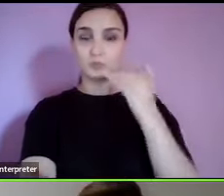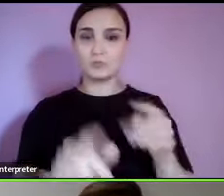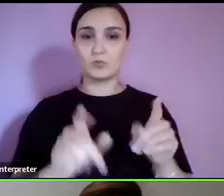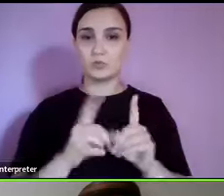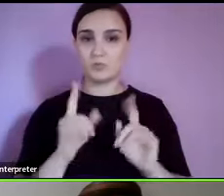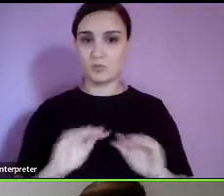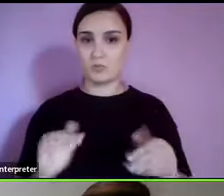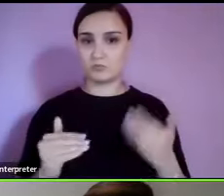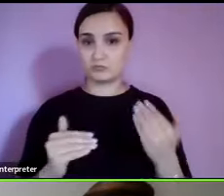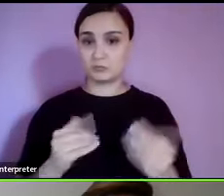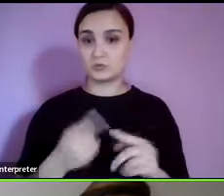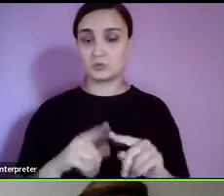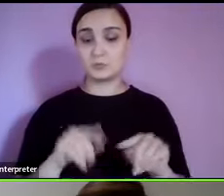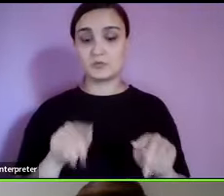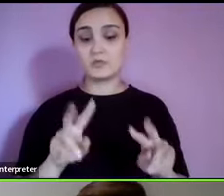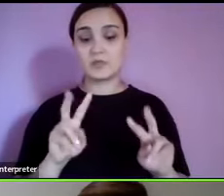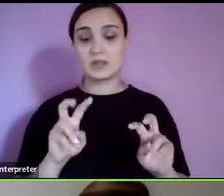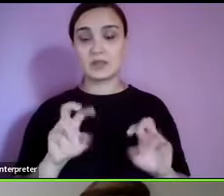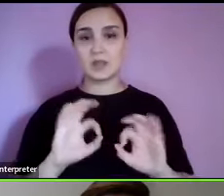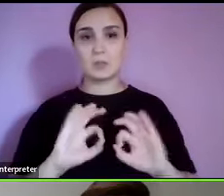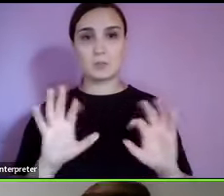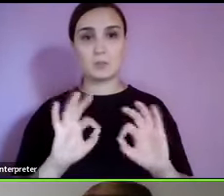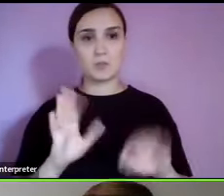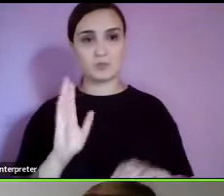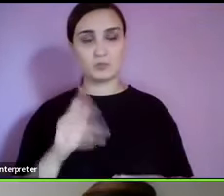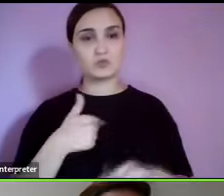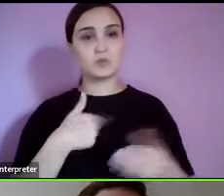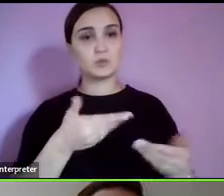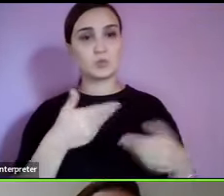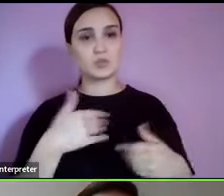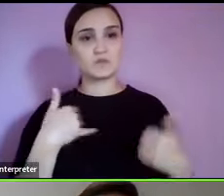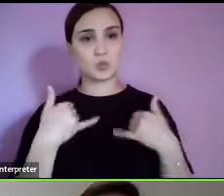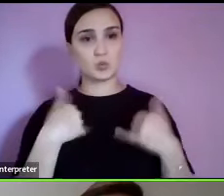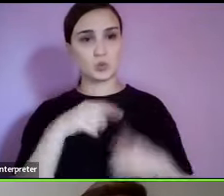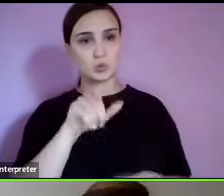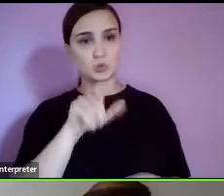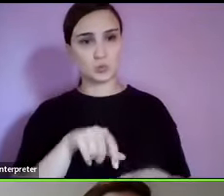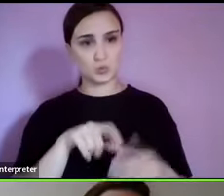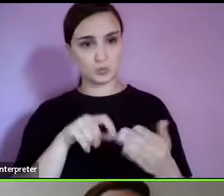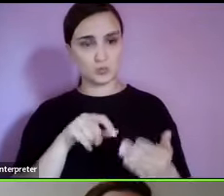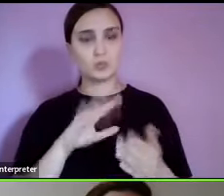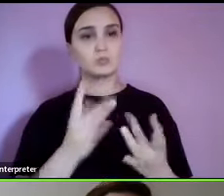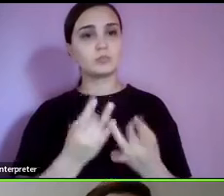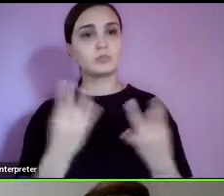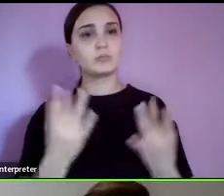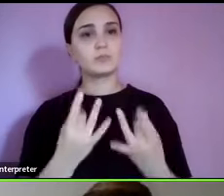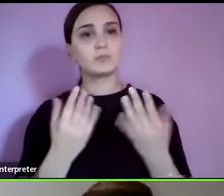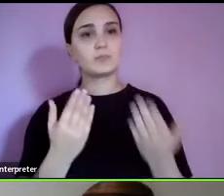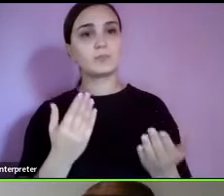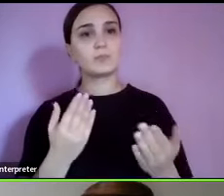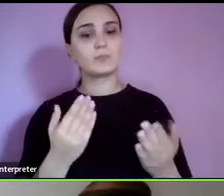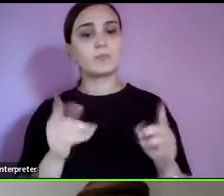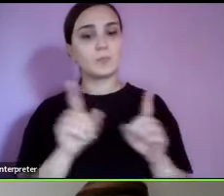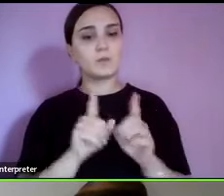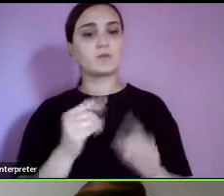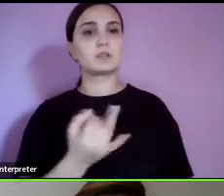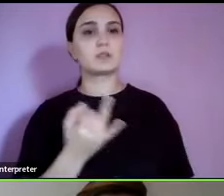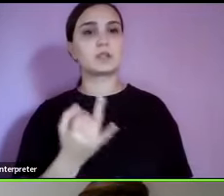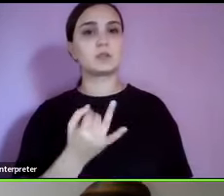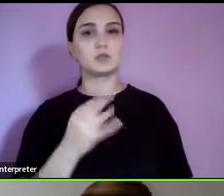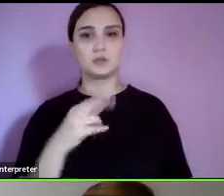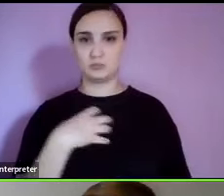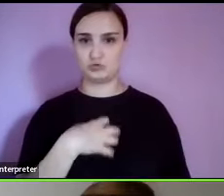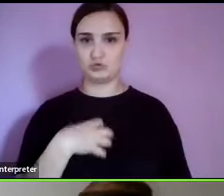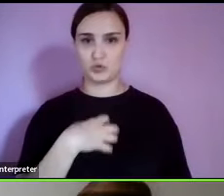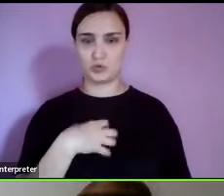აი ამ თემის ირგვლივ ვისაუბრებს ჩვენი მოწვეული სტუმარი და გაგვიზიარებს ასევე ესეთ საინტერესო და